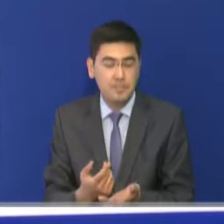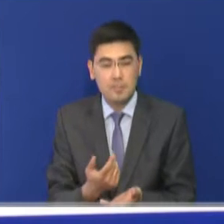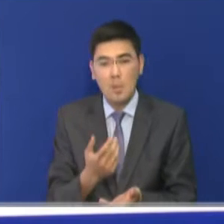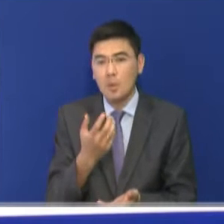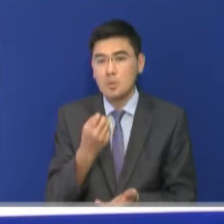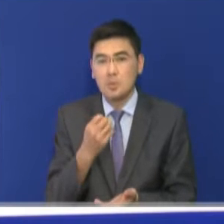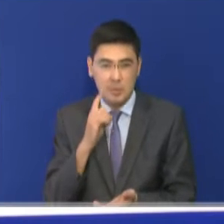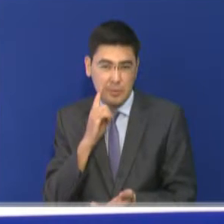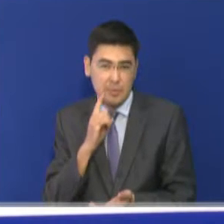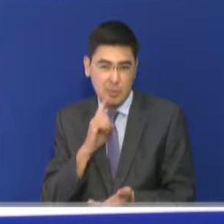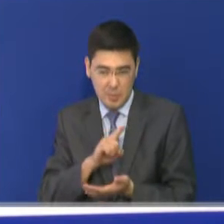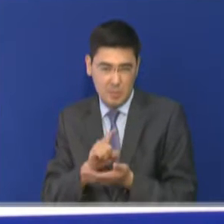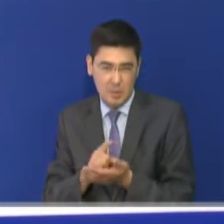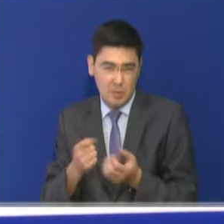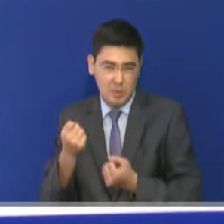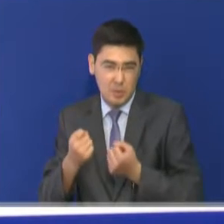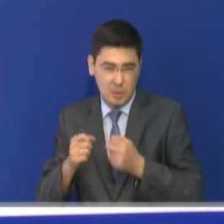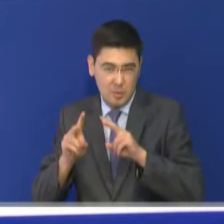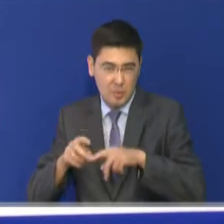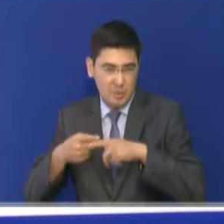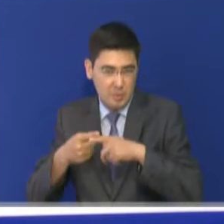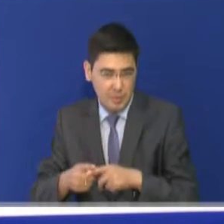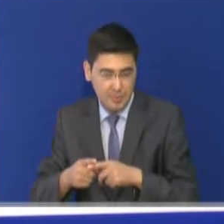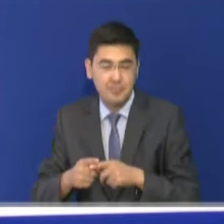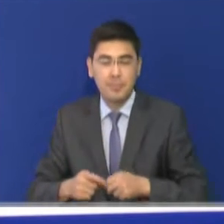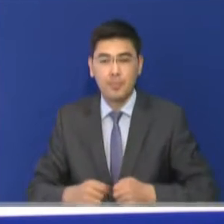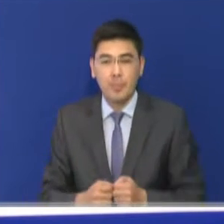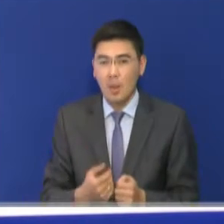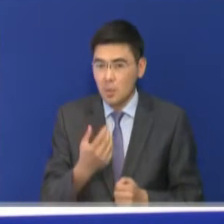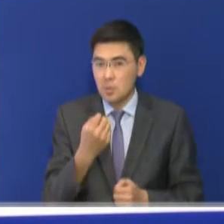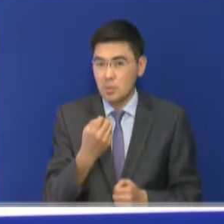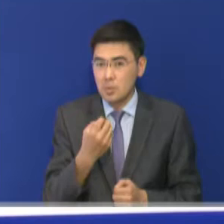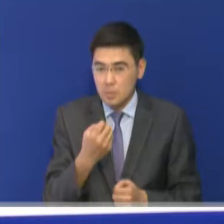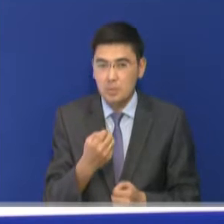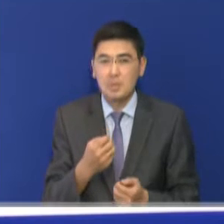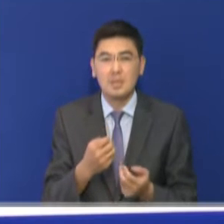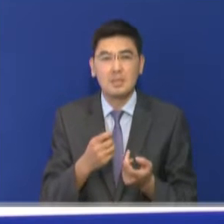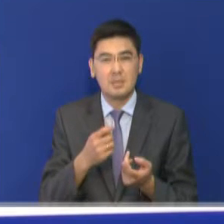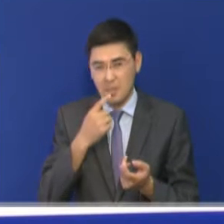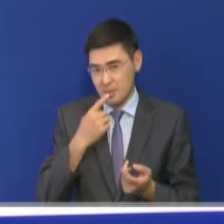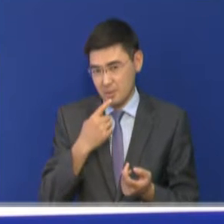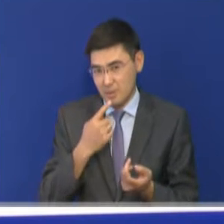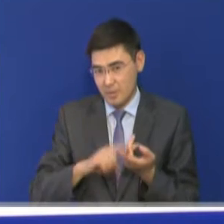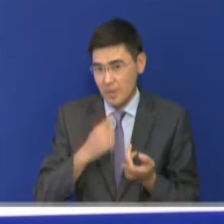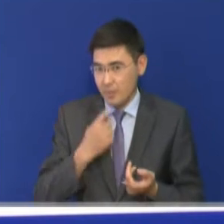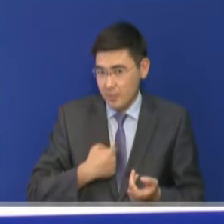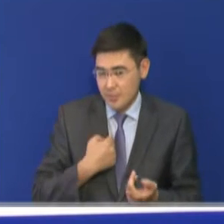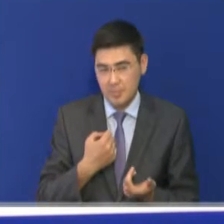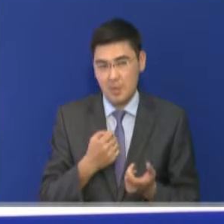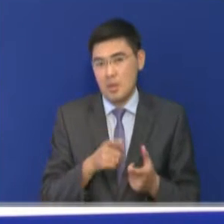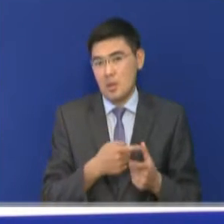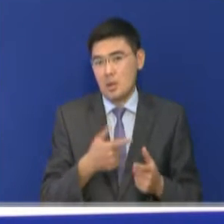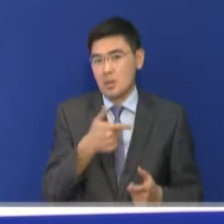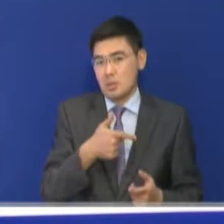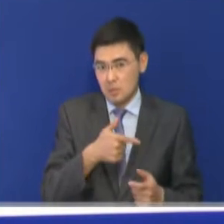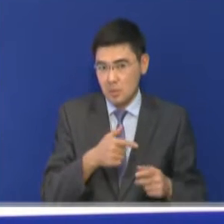о прохождении обязательного технического осмотра, разрешение на приобретение, хранение и ношение гражданского и служебного оружия и патронов к